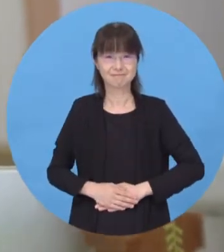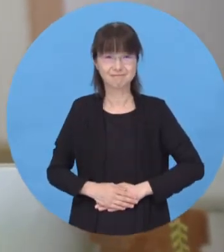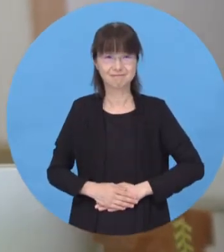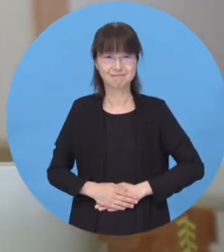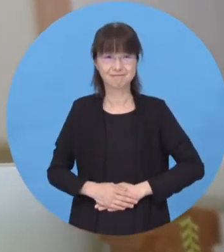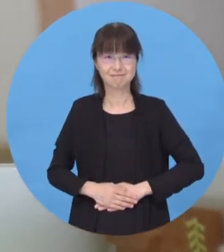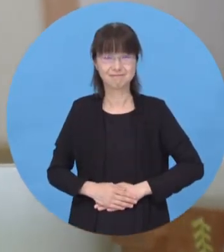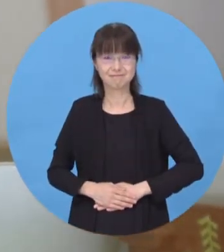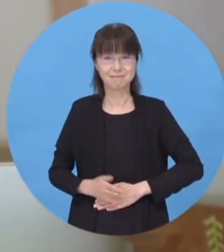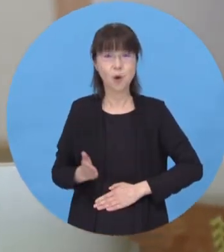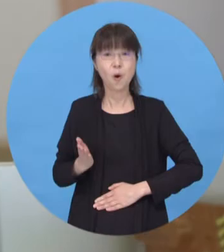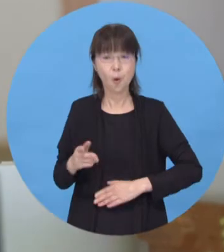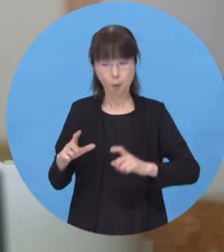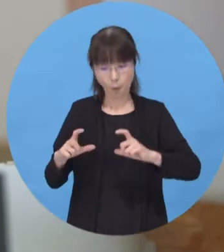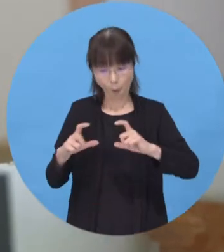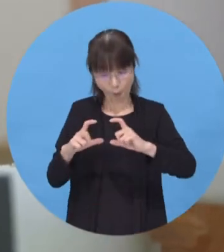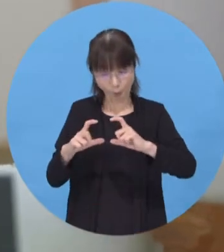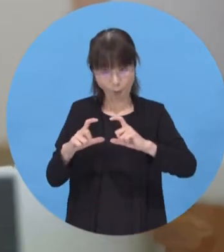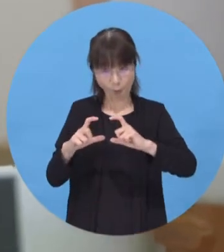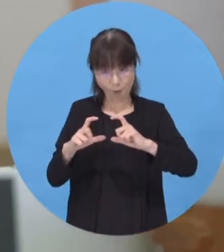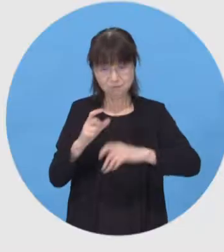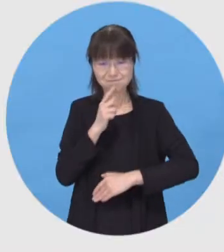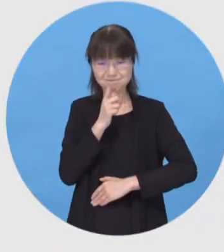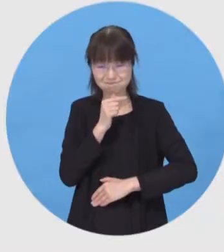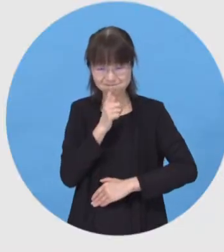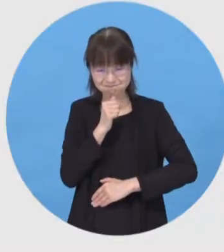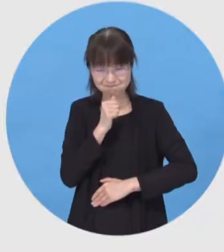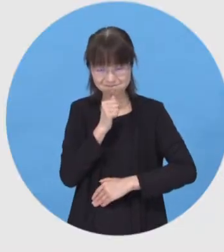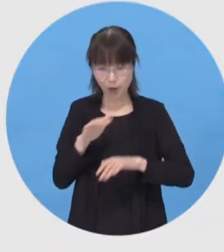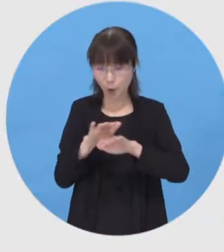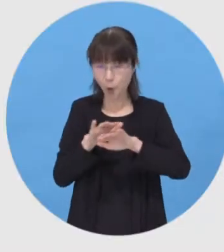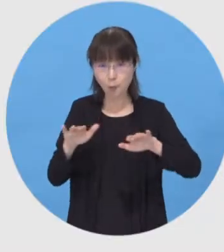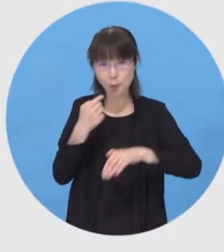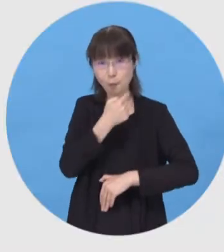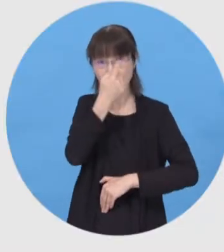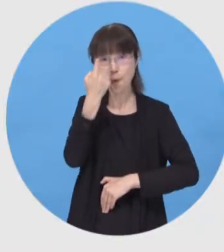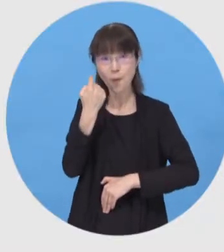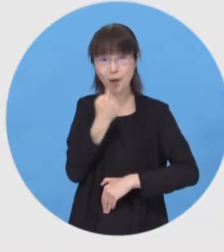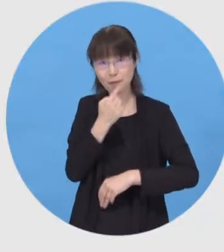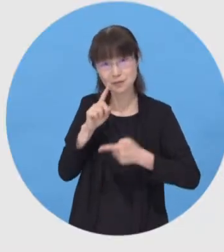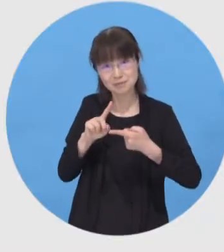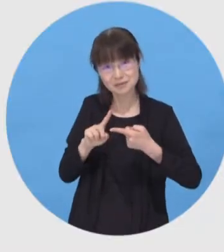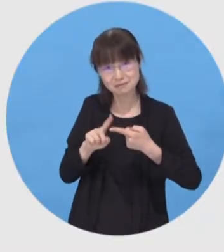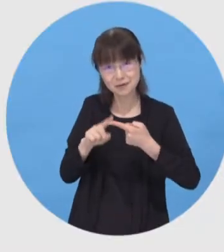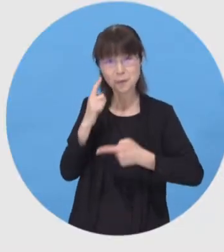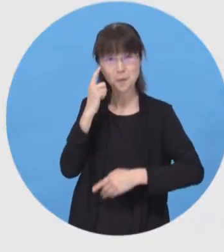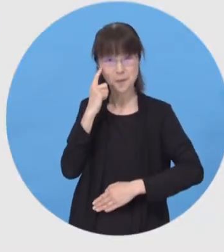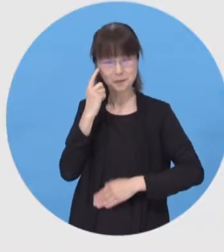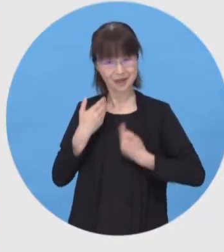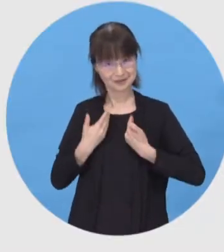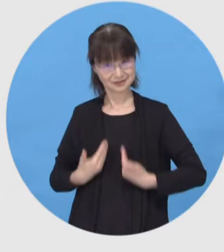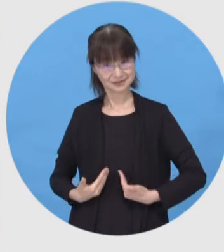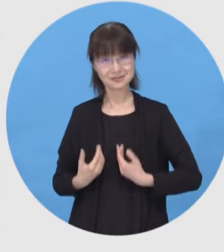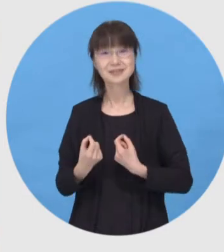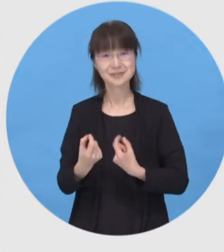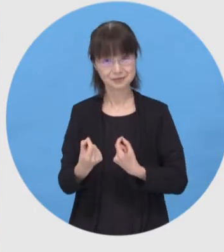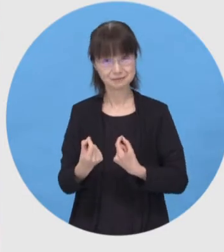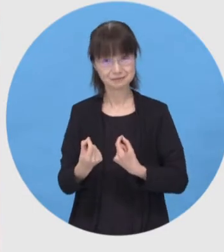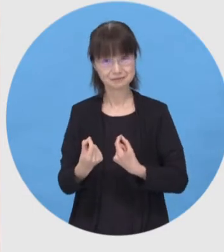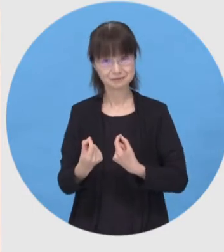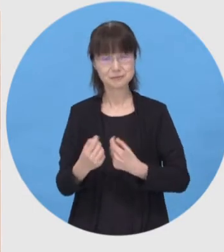ど、この大きさであれば幼児の小さな顔にあって安心ですね。 県